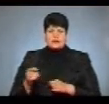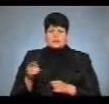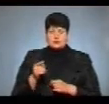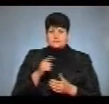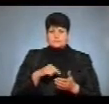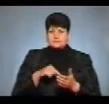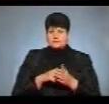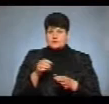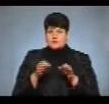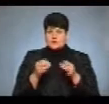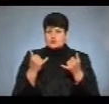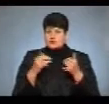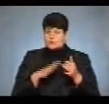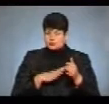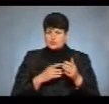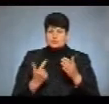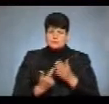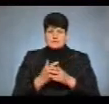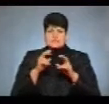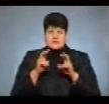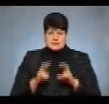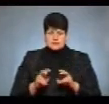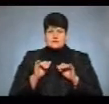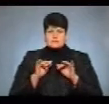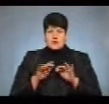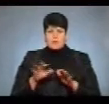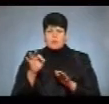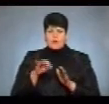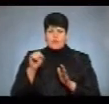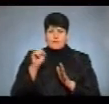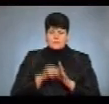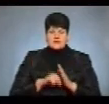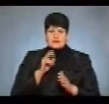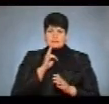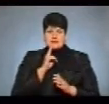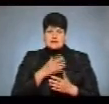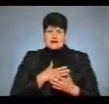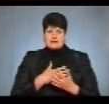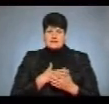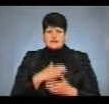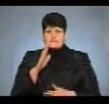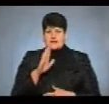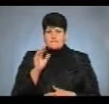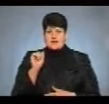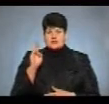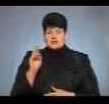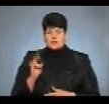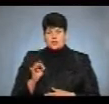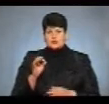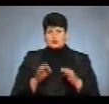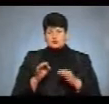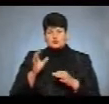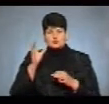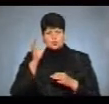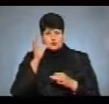міськрайонному суді сьогодні відбулося чергове засідання у справі про вбивство кременецького активіста Віталія Ващенка. Суд заслухав